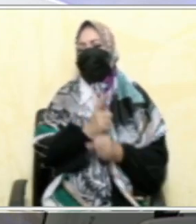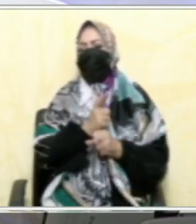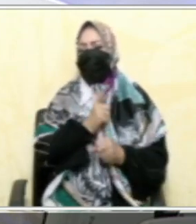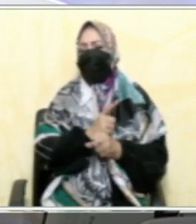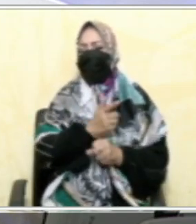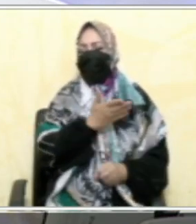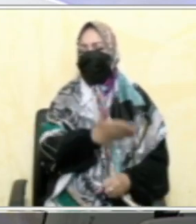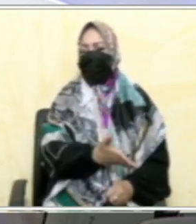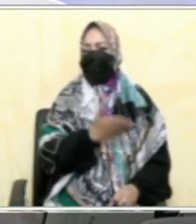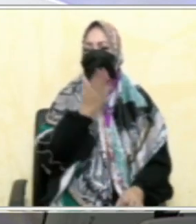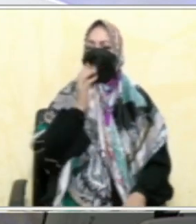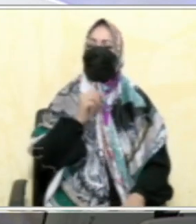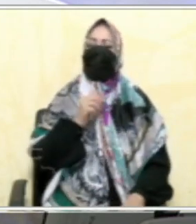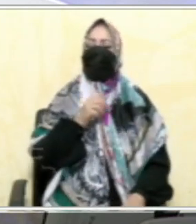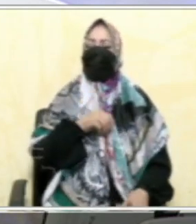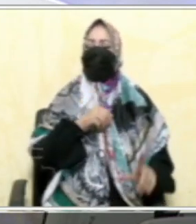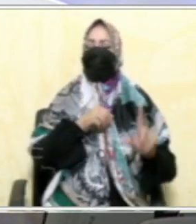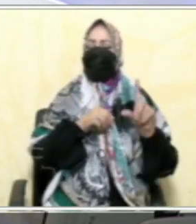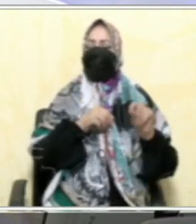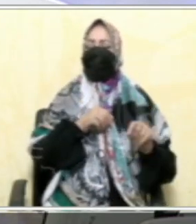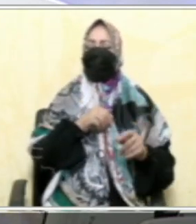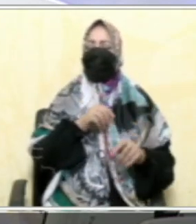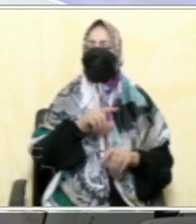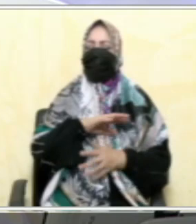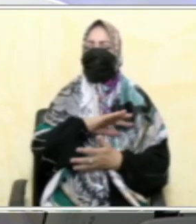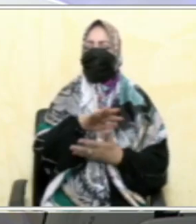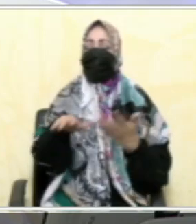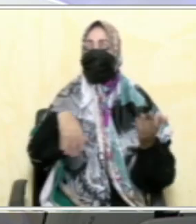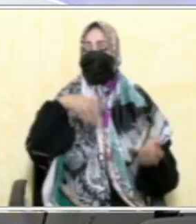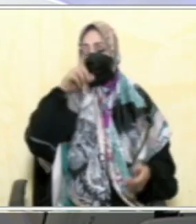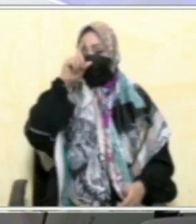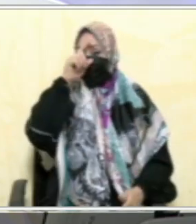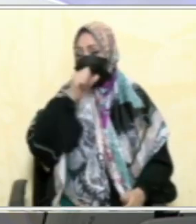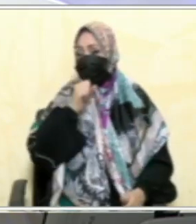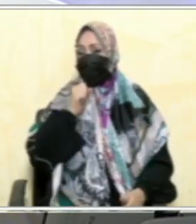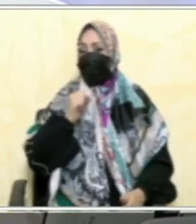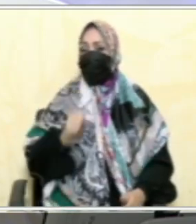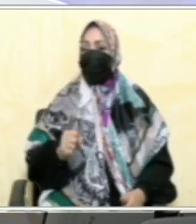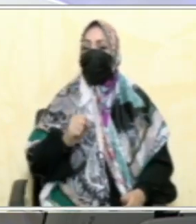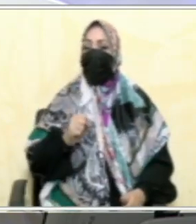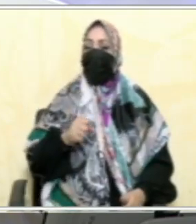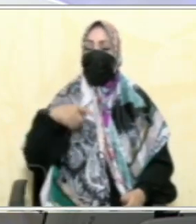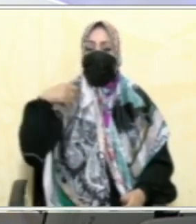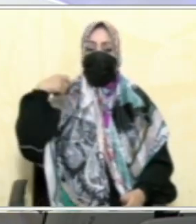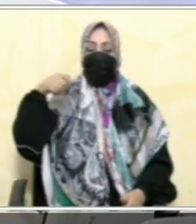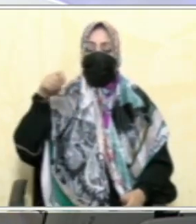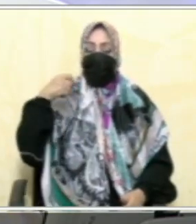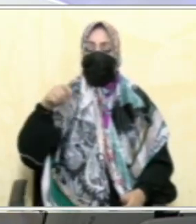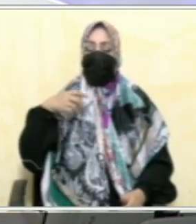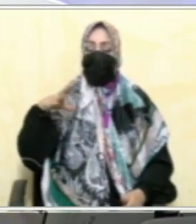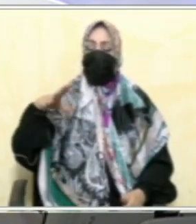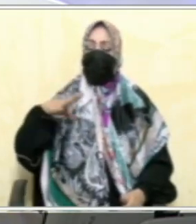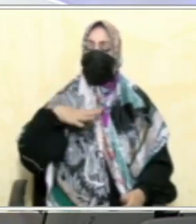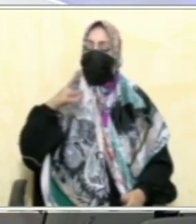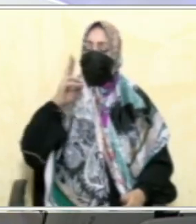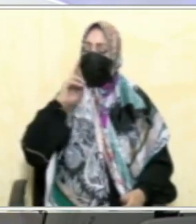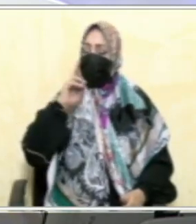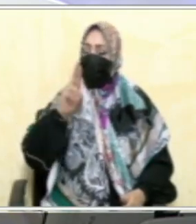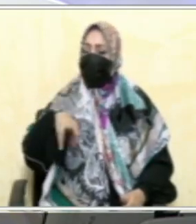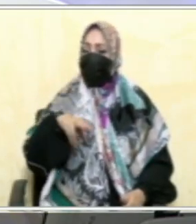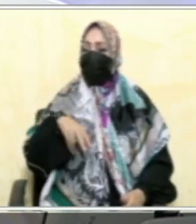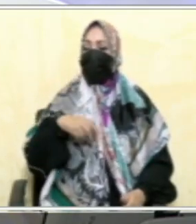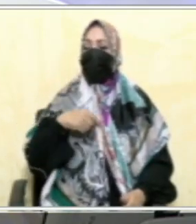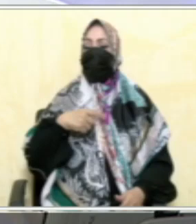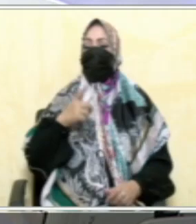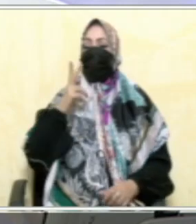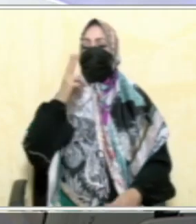وعلى مديري المدارس وعلى أولياء الأمور أن لا يفوتوا مثل هذا الأمر. أما فقلت في نفسي سبحان الله سبحان